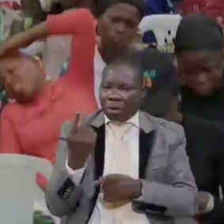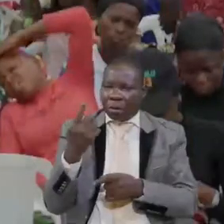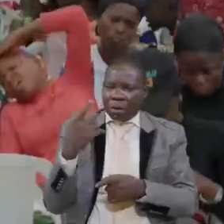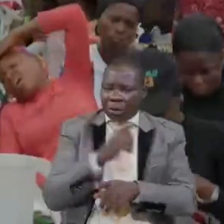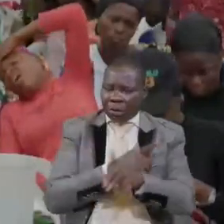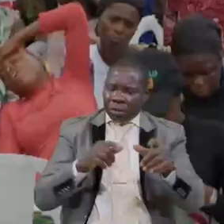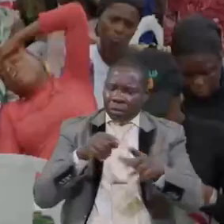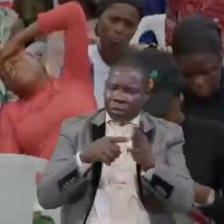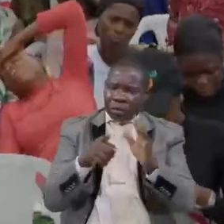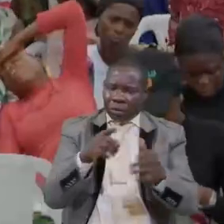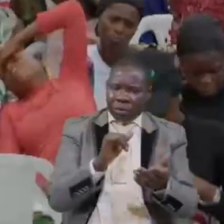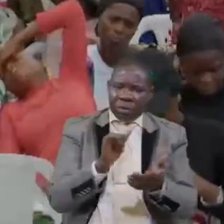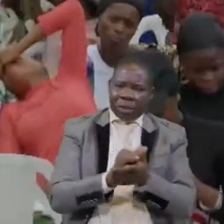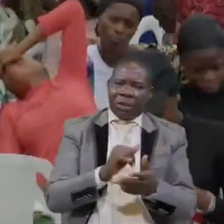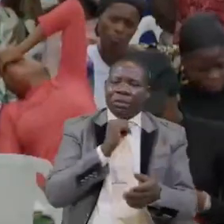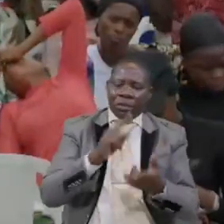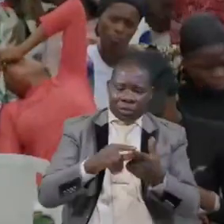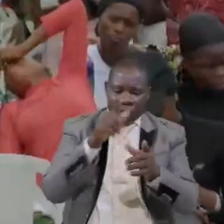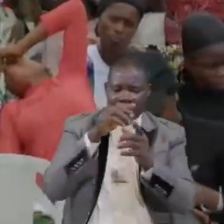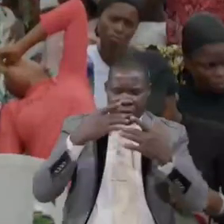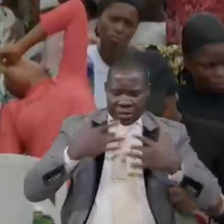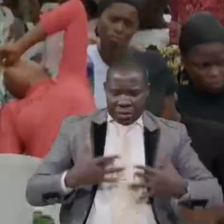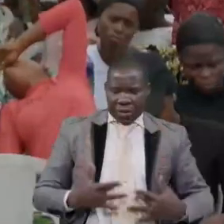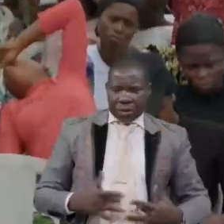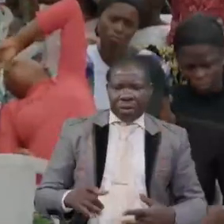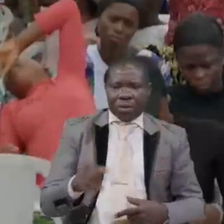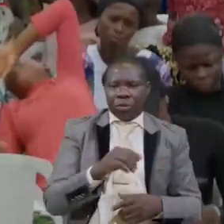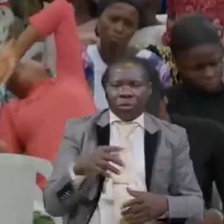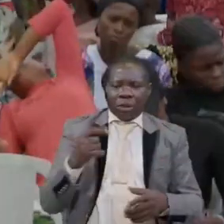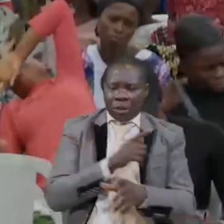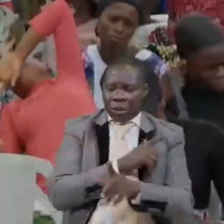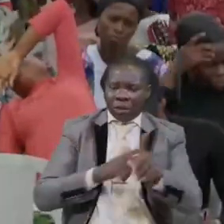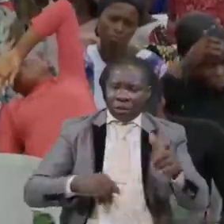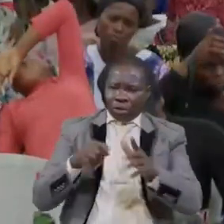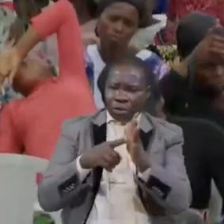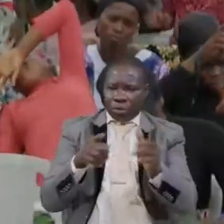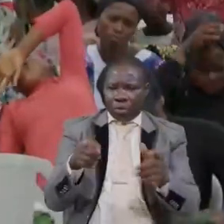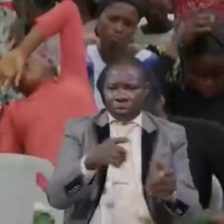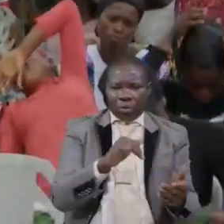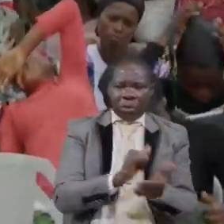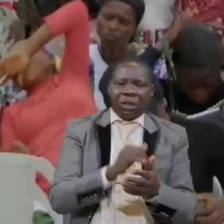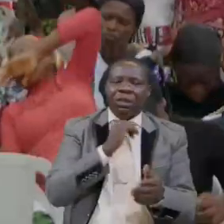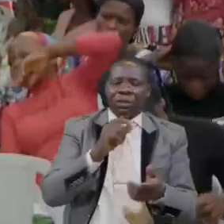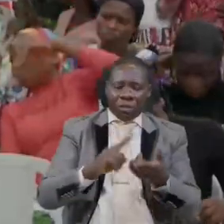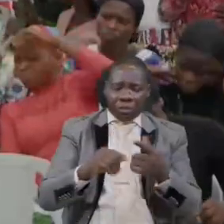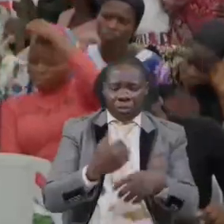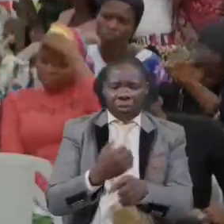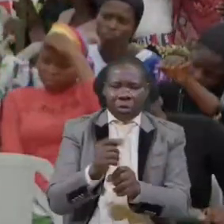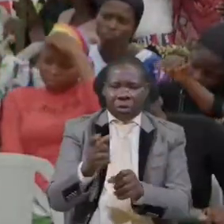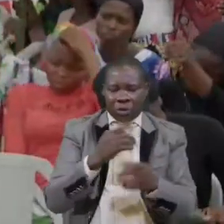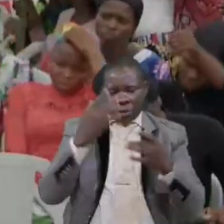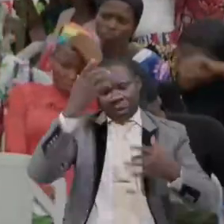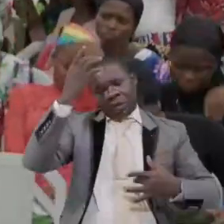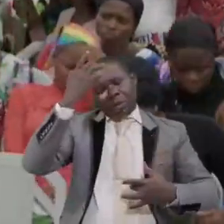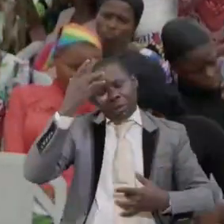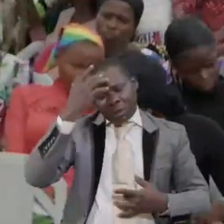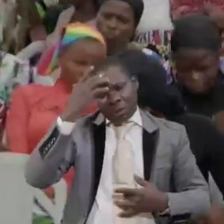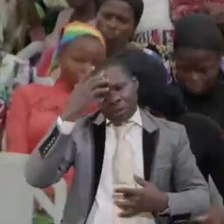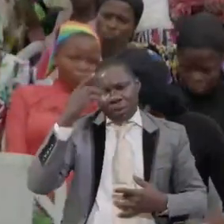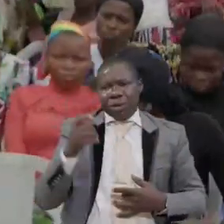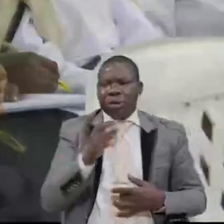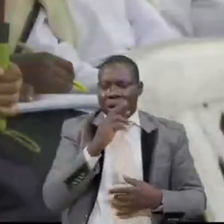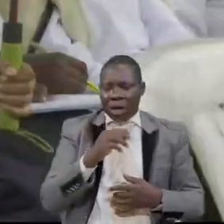montré ça, pas pour te décourager. Le Seigneur t'a montré ça, pas pour que tu dises. Il t'a montré ça